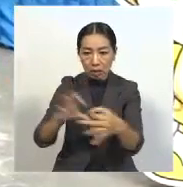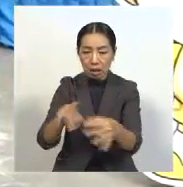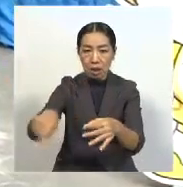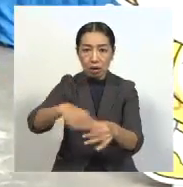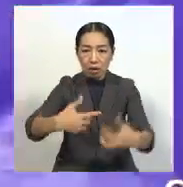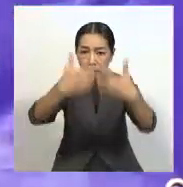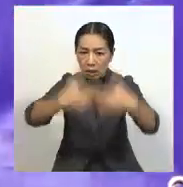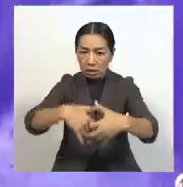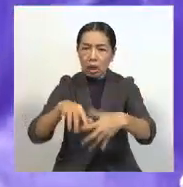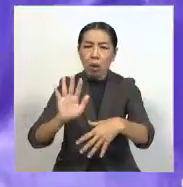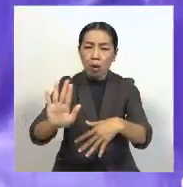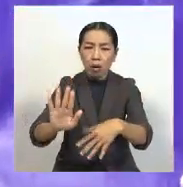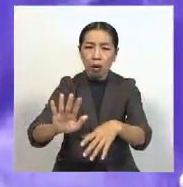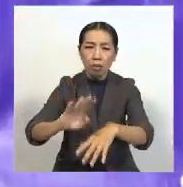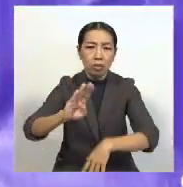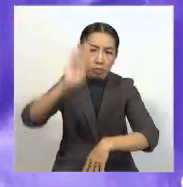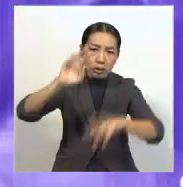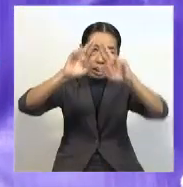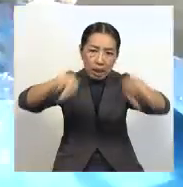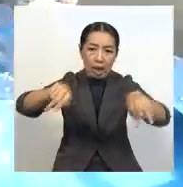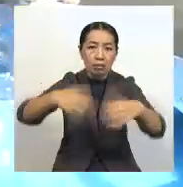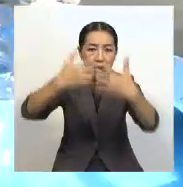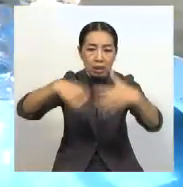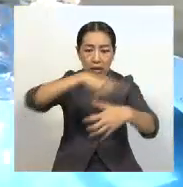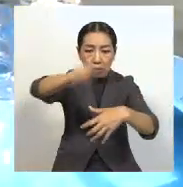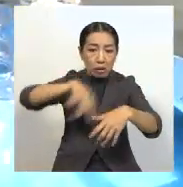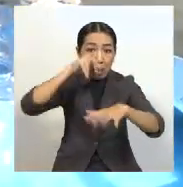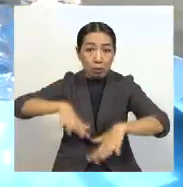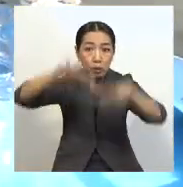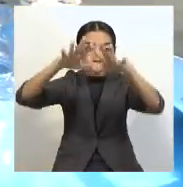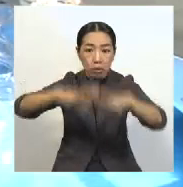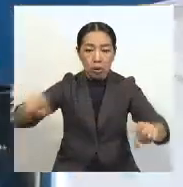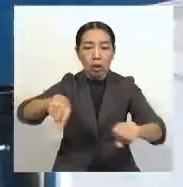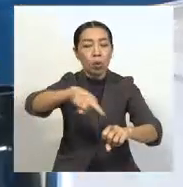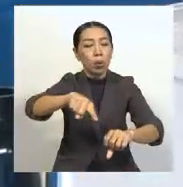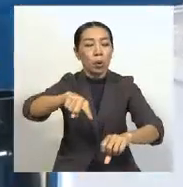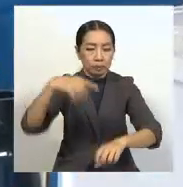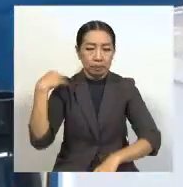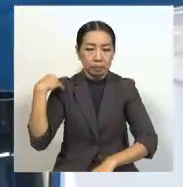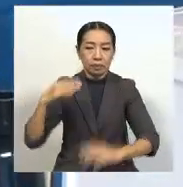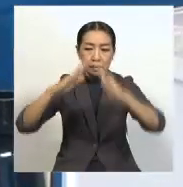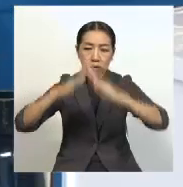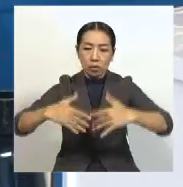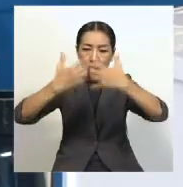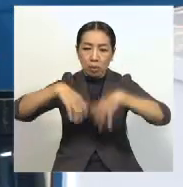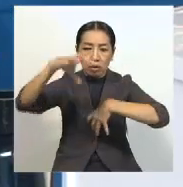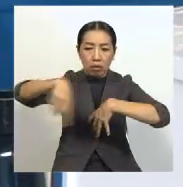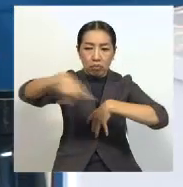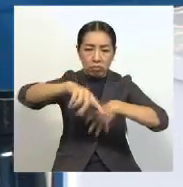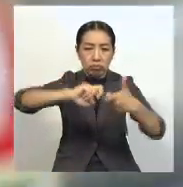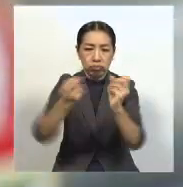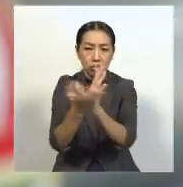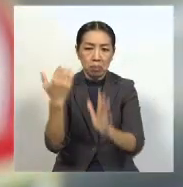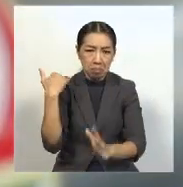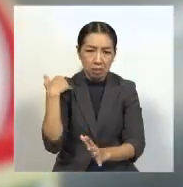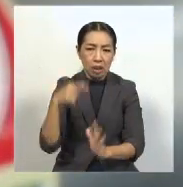ครื่องจักรให้กับสถานประกอบการที่เบื้องต้นได้รับรายงานว่ามีผู้ประกอบการโรงงานอุตสาหกรรมได้รับผลกระทบนะครับ